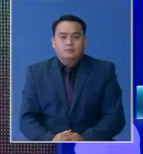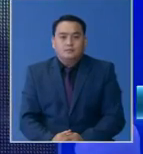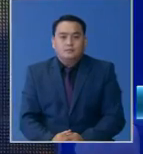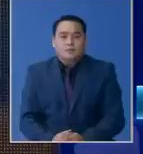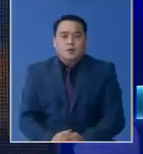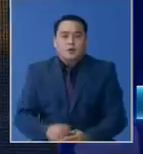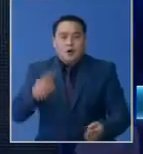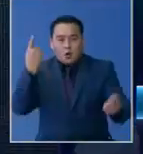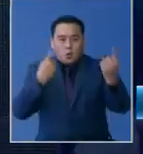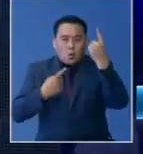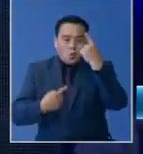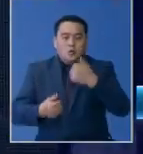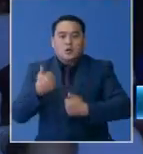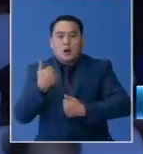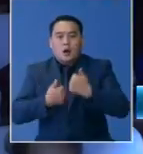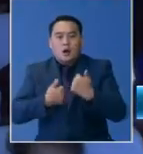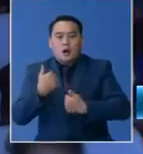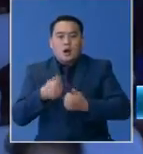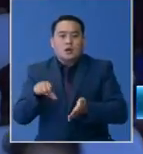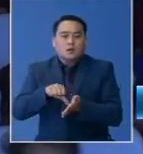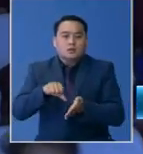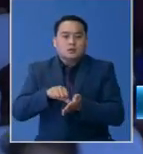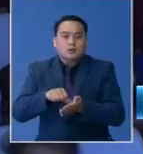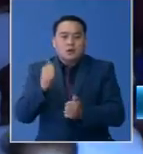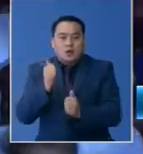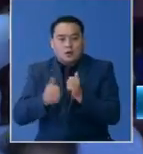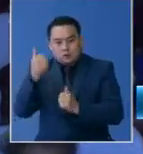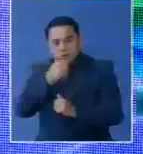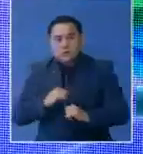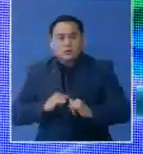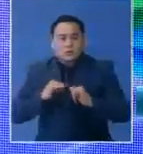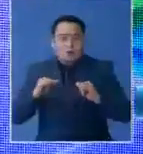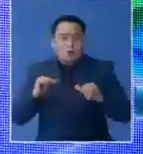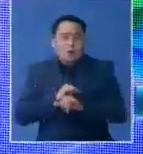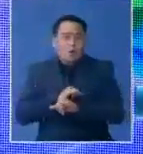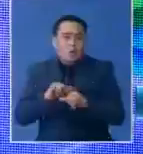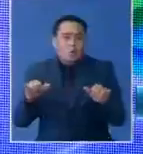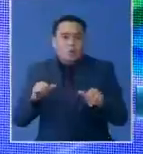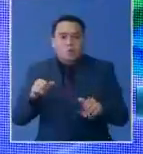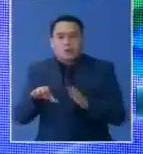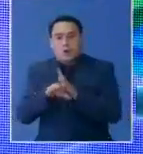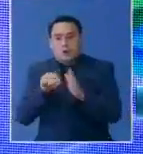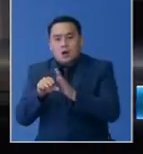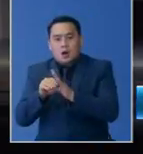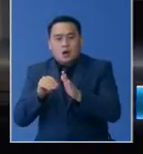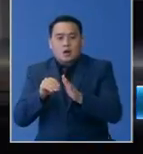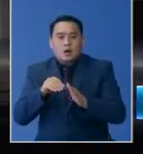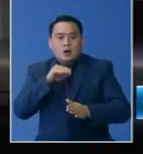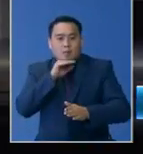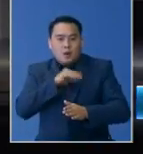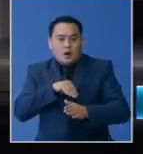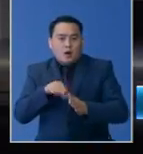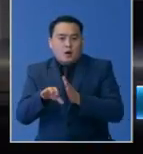Дәстүрлі өнер байгесіне қатысуға ниет білдіргендер саны жыл санап артып келеді. Өнерпаздар таңдаған репертуарына да кәсіби